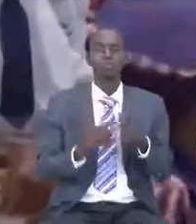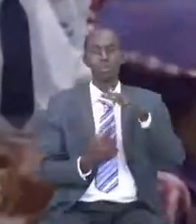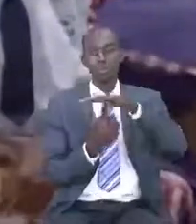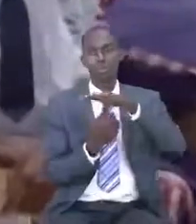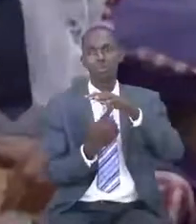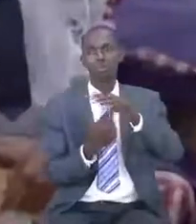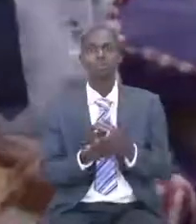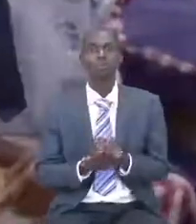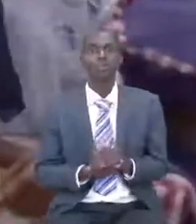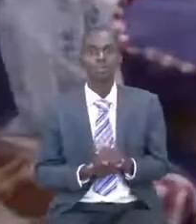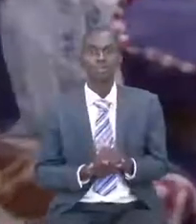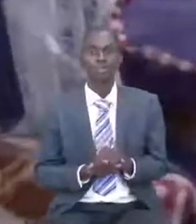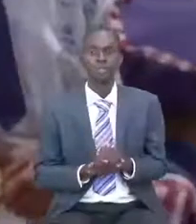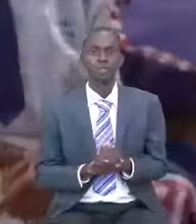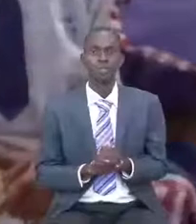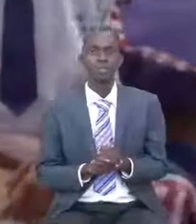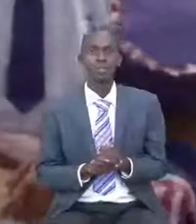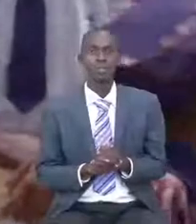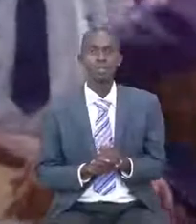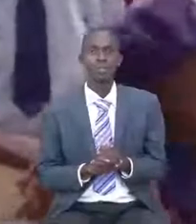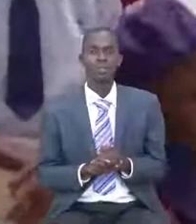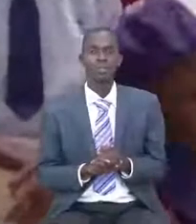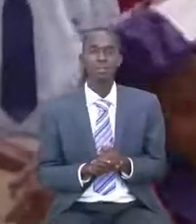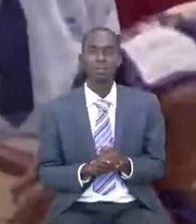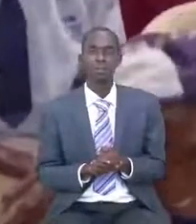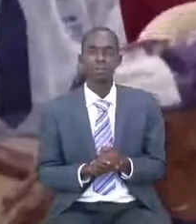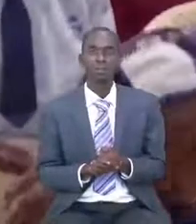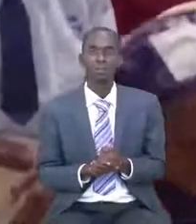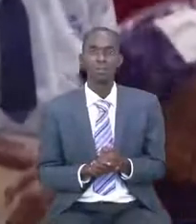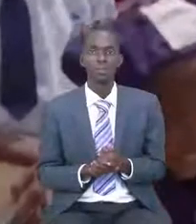ta destination de leadership.